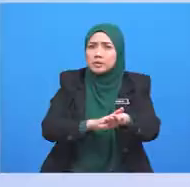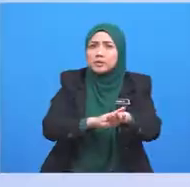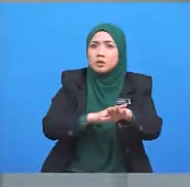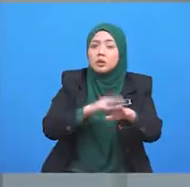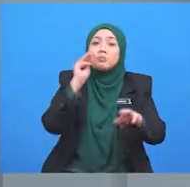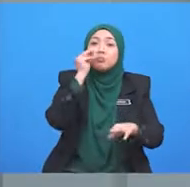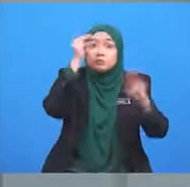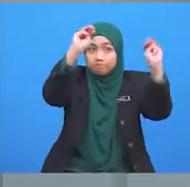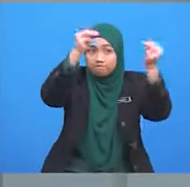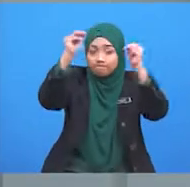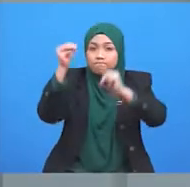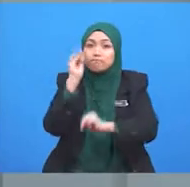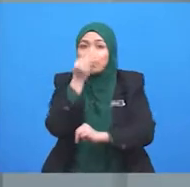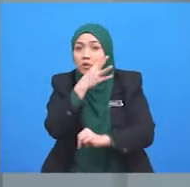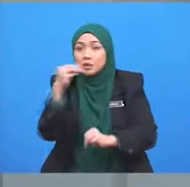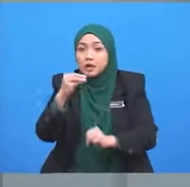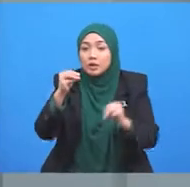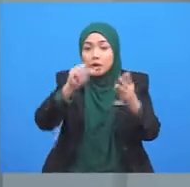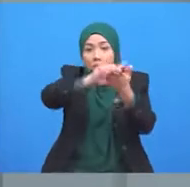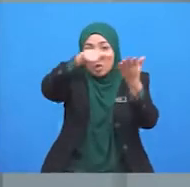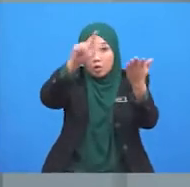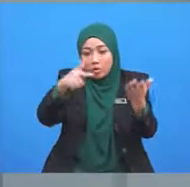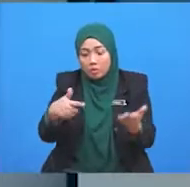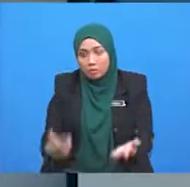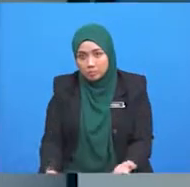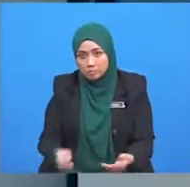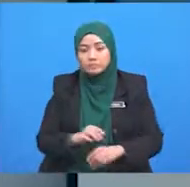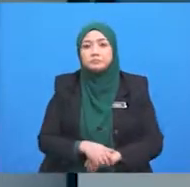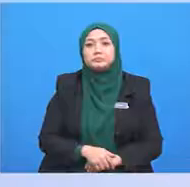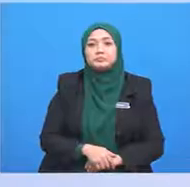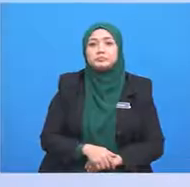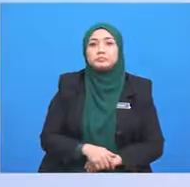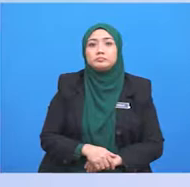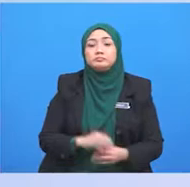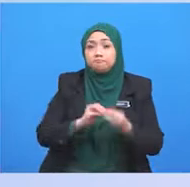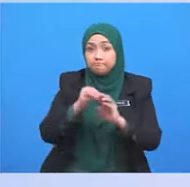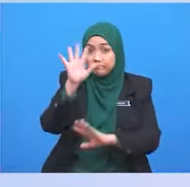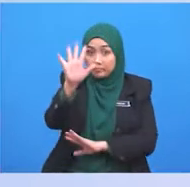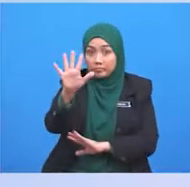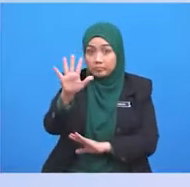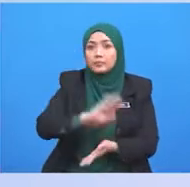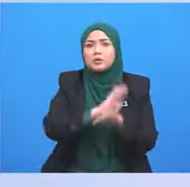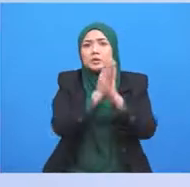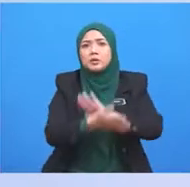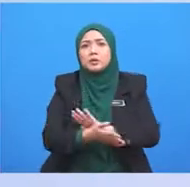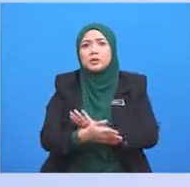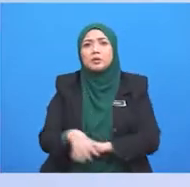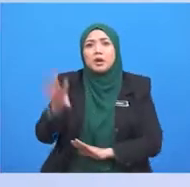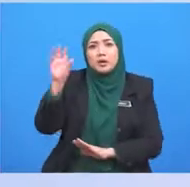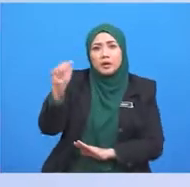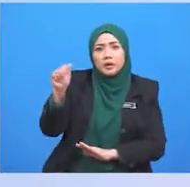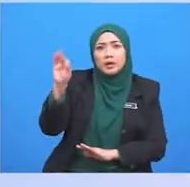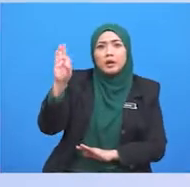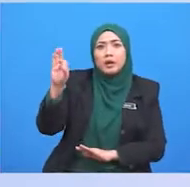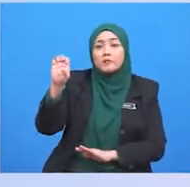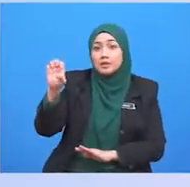luruh. Kesan peredaran bumi yang kelima, kejadian aphelion dan perihelion. Semasa peredaran